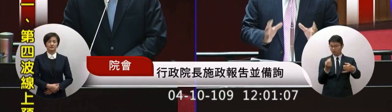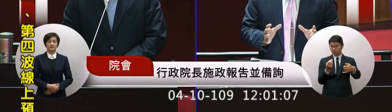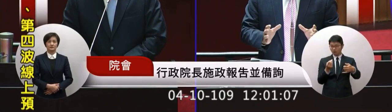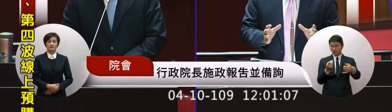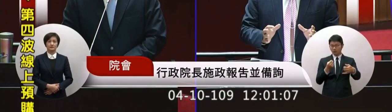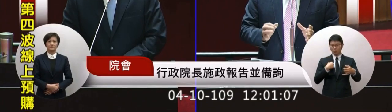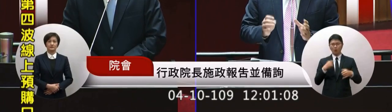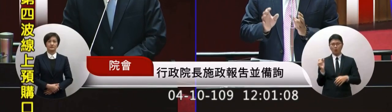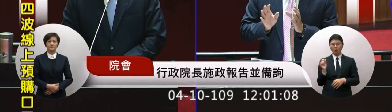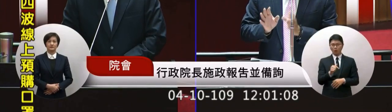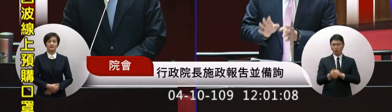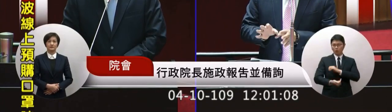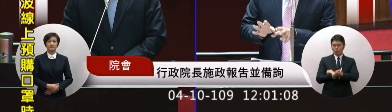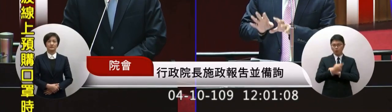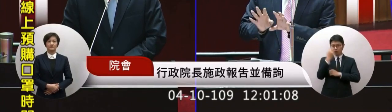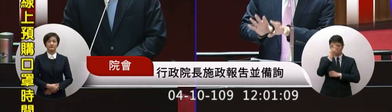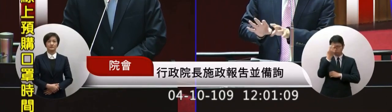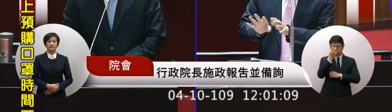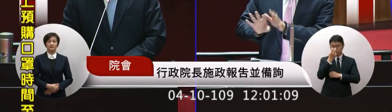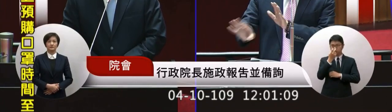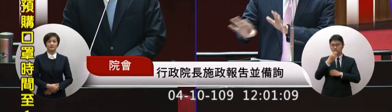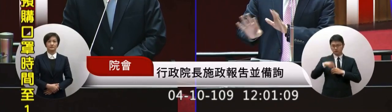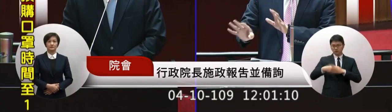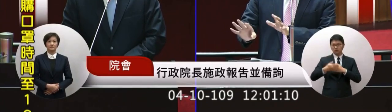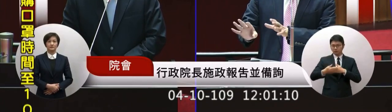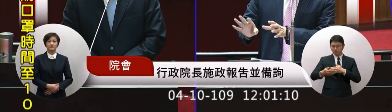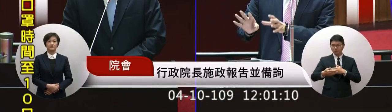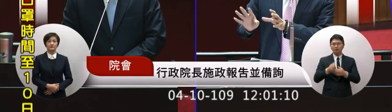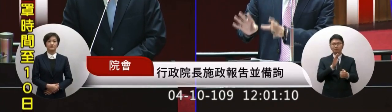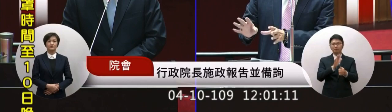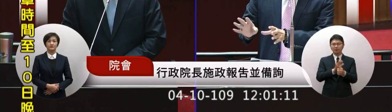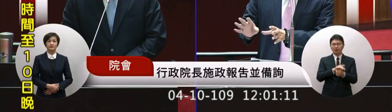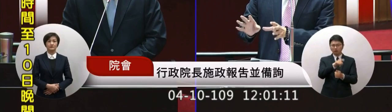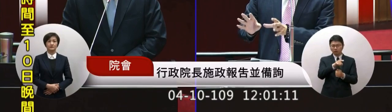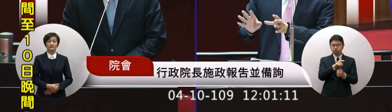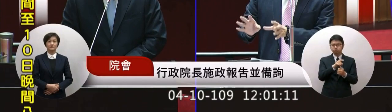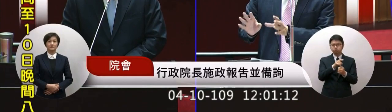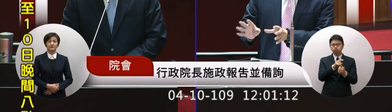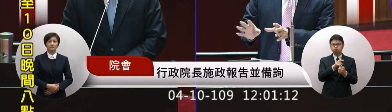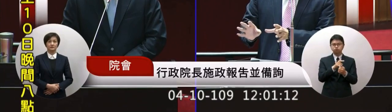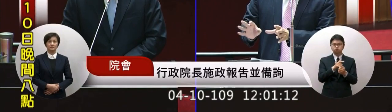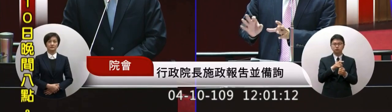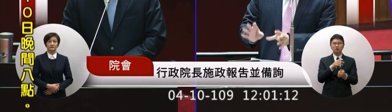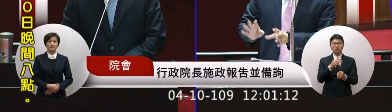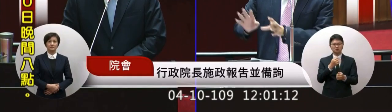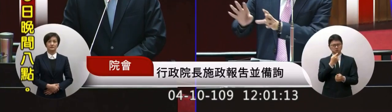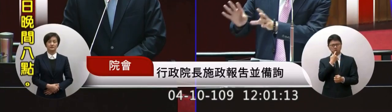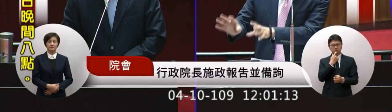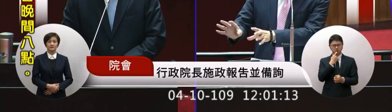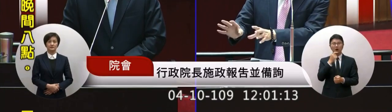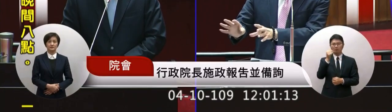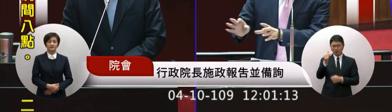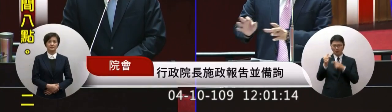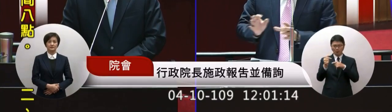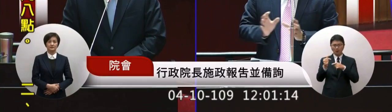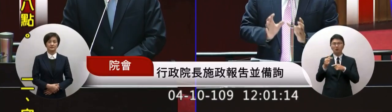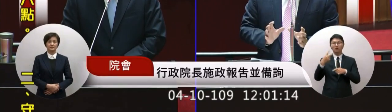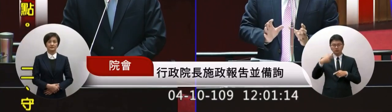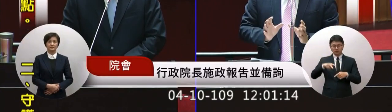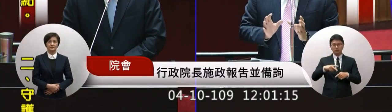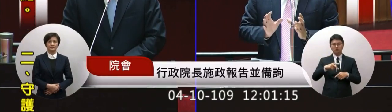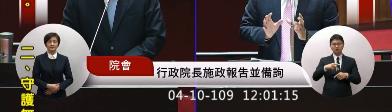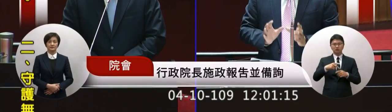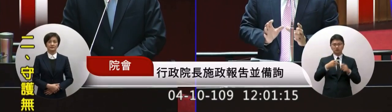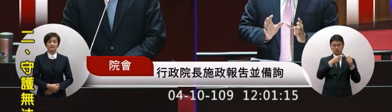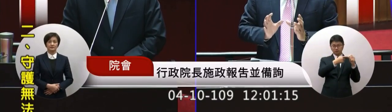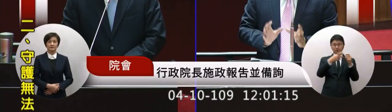筛的程序，然后可以先滤掉一些可能有阳性的人，再去做 PCR 的确诊，这样子